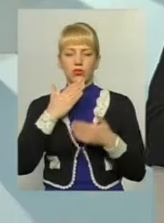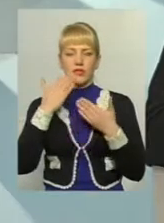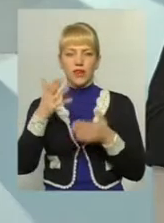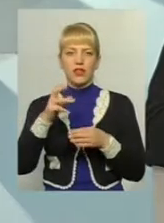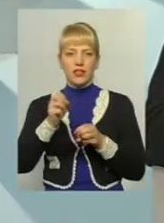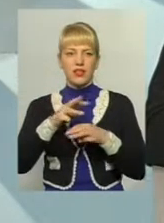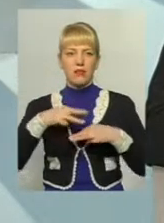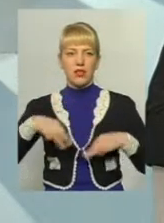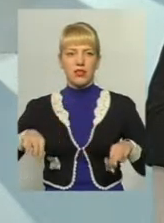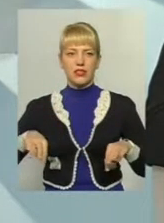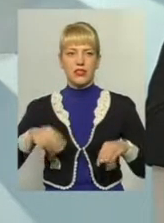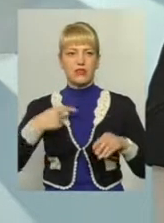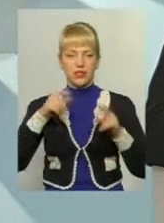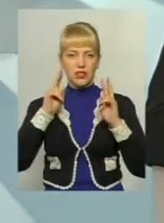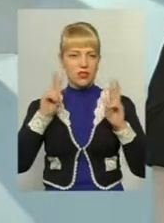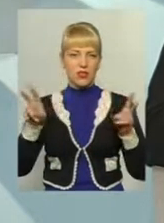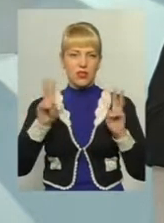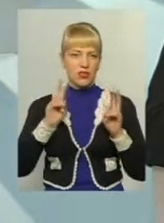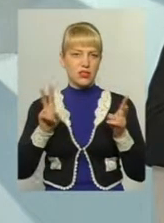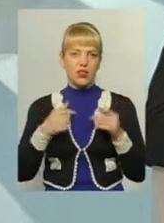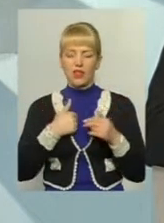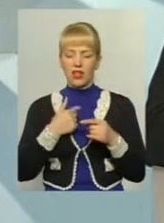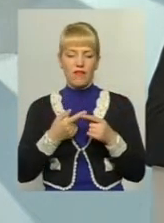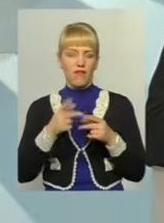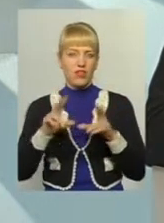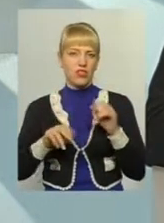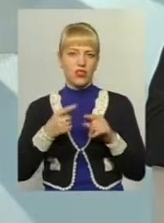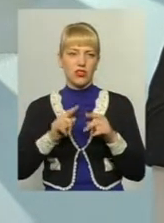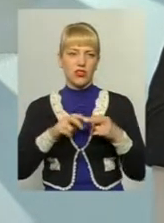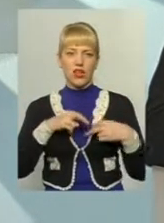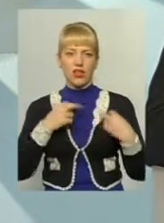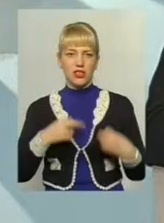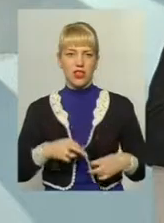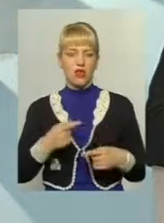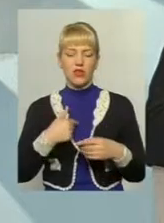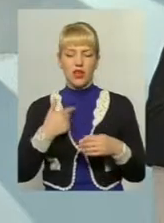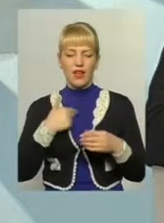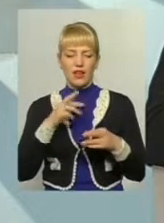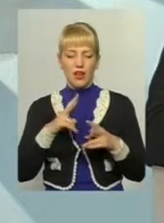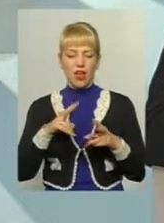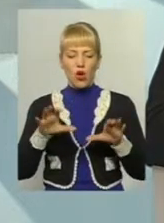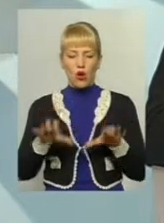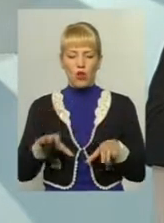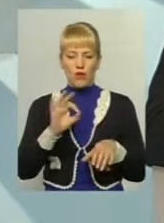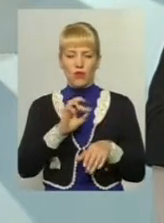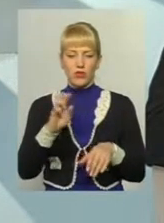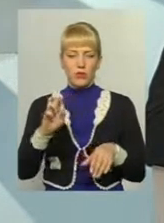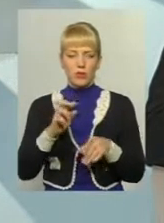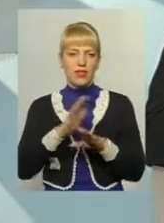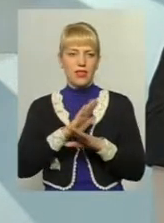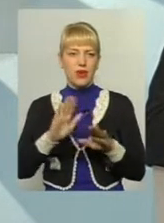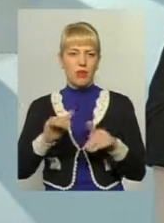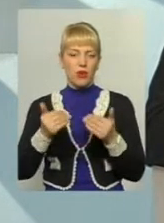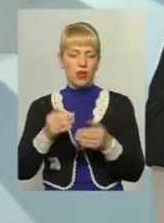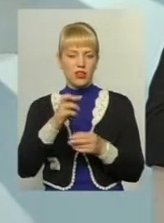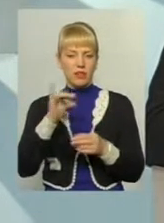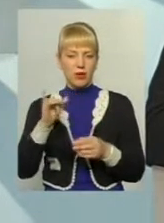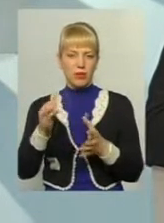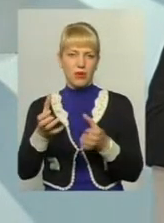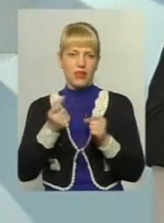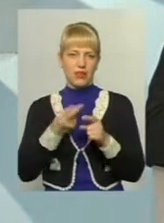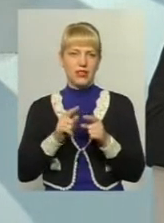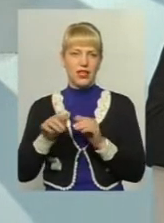просто немає чим платити через величезні борги держави по відшкодуванню субсидій. Було відповідне звернення, так, по відшкодуванню субсидій з